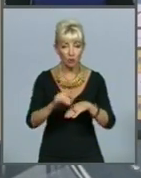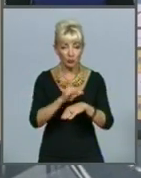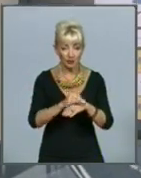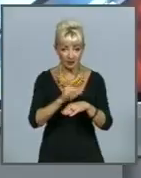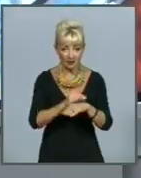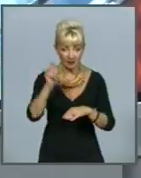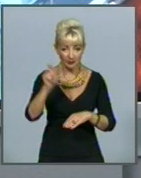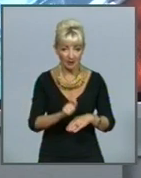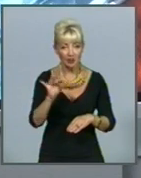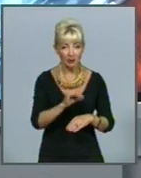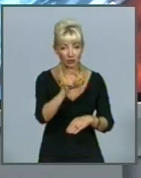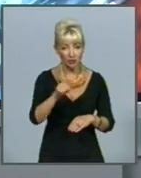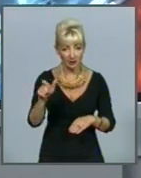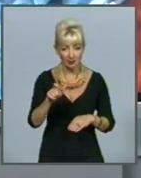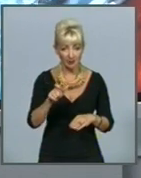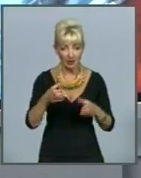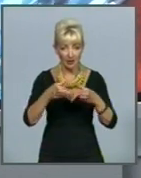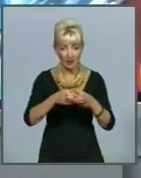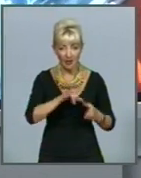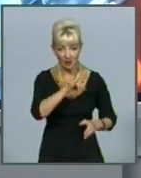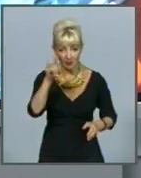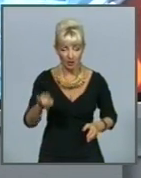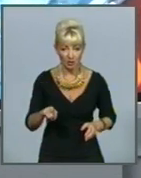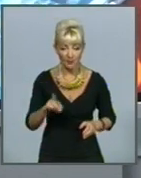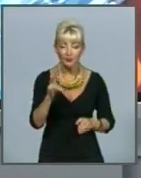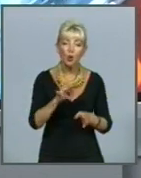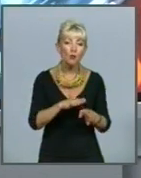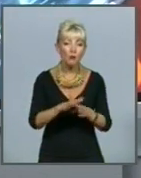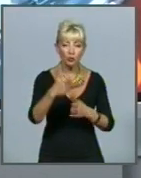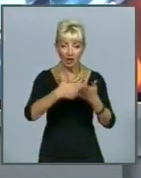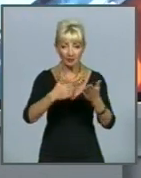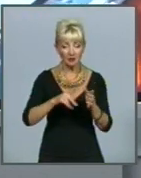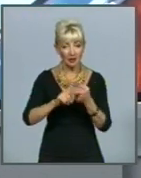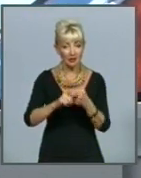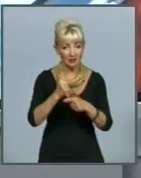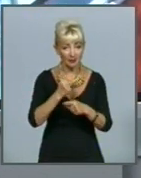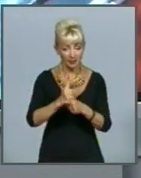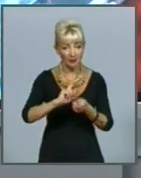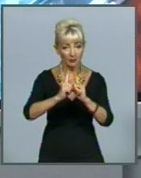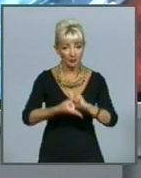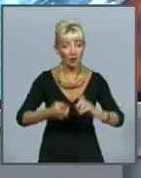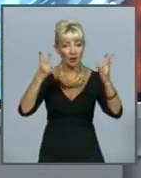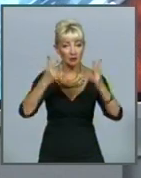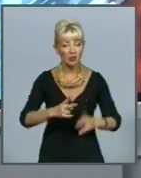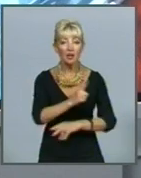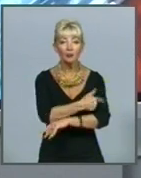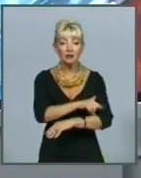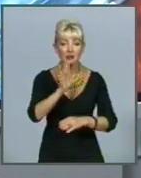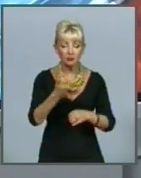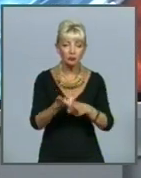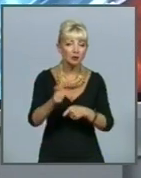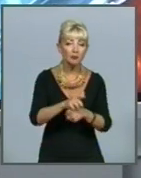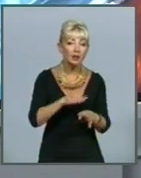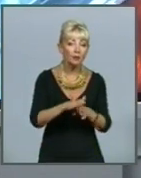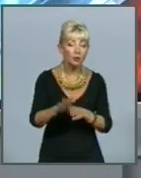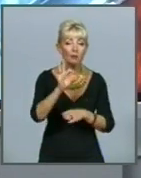екіпажів. Проте повна відміна карантинних обмежень призведе до катастрофи. Лікарні будуть переповнені хворими на коронавірус. Про